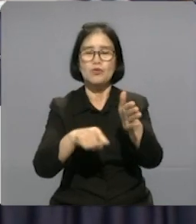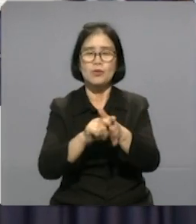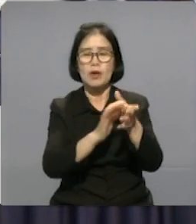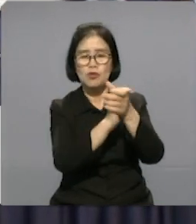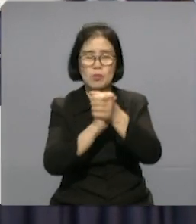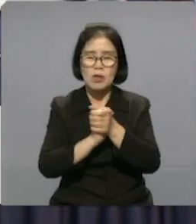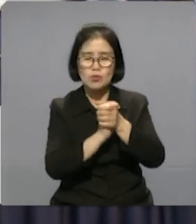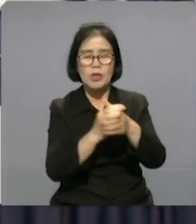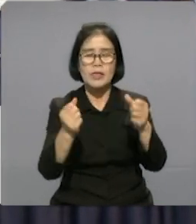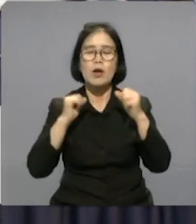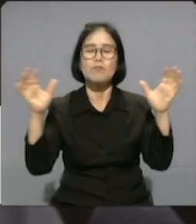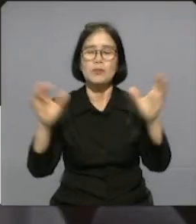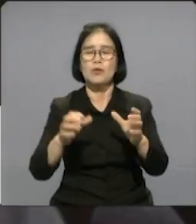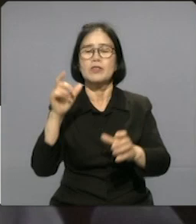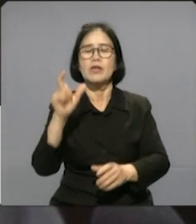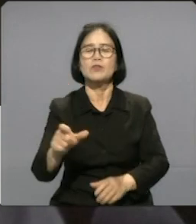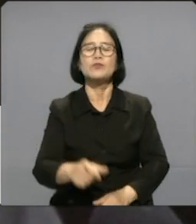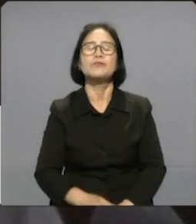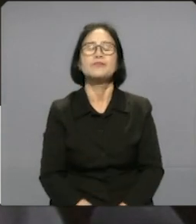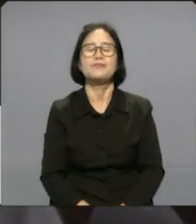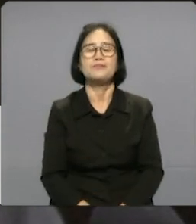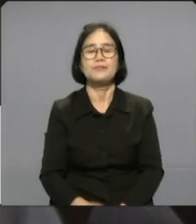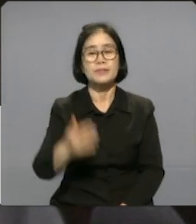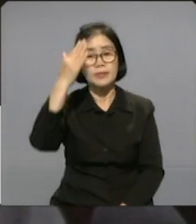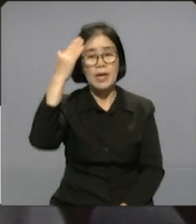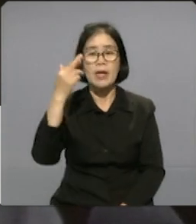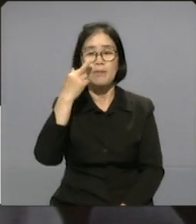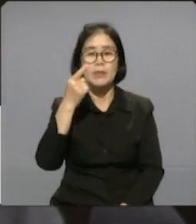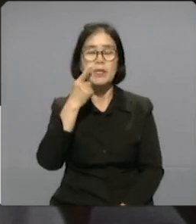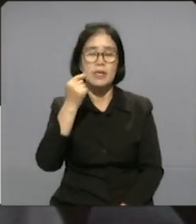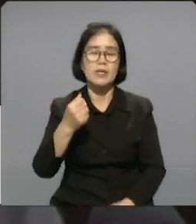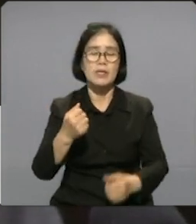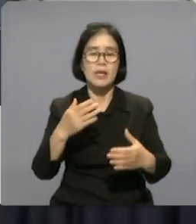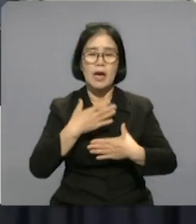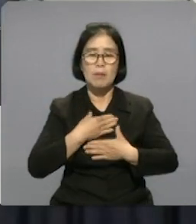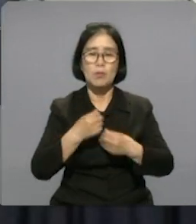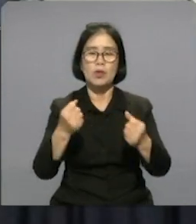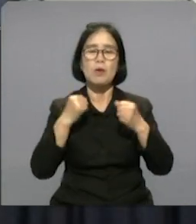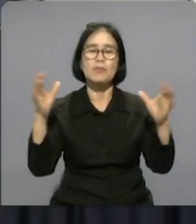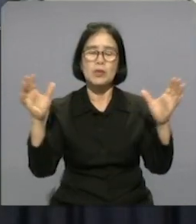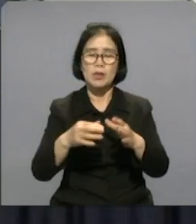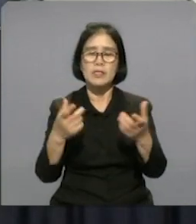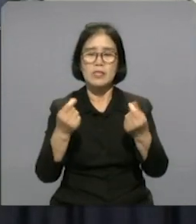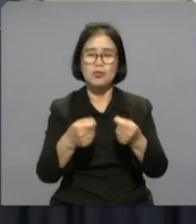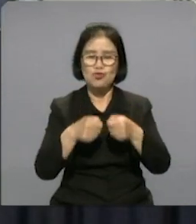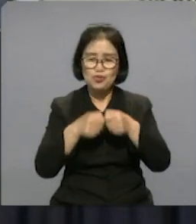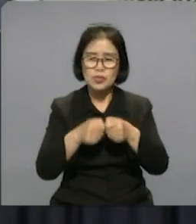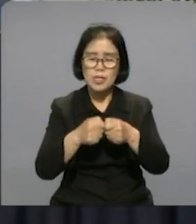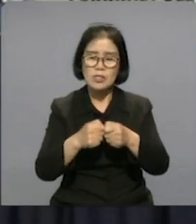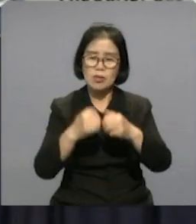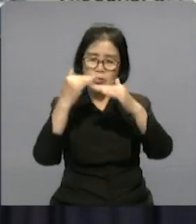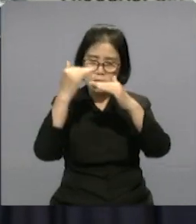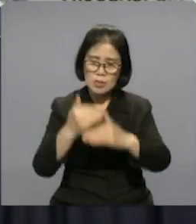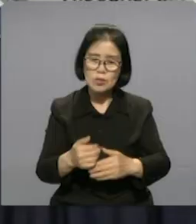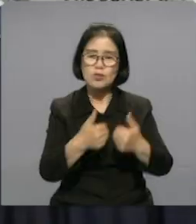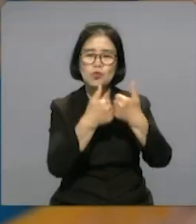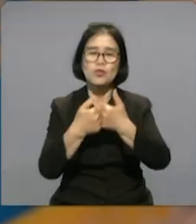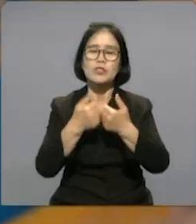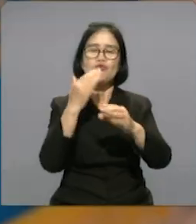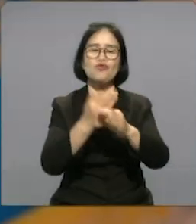우방국과의 협력을 강조했는데 한미일 안보협력 같은 구체적인 대응 수위는 논의 중인 걸로